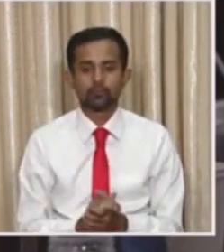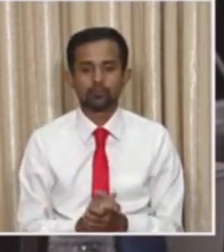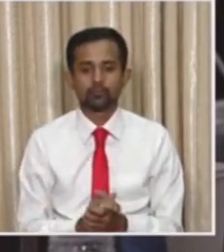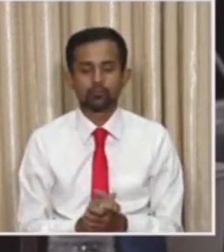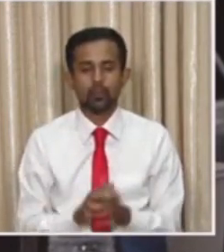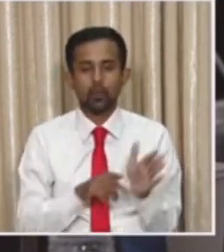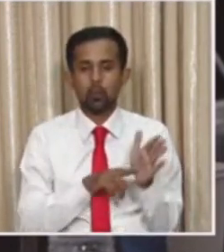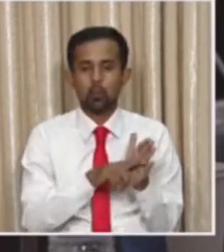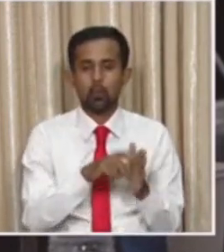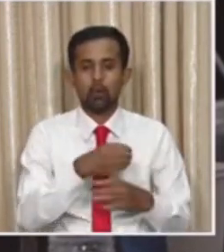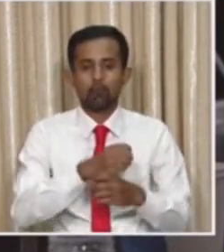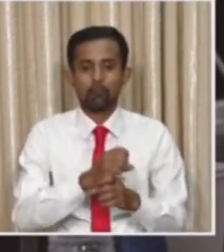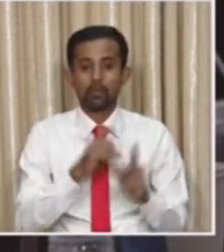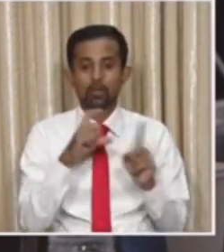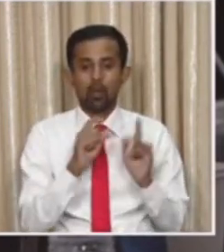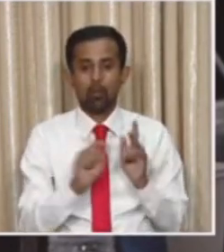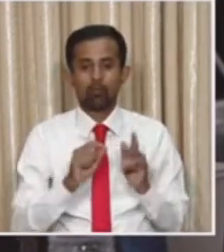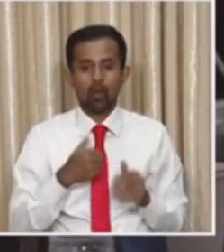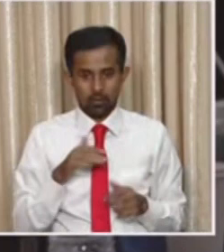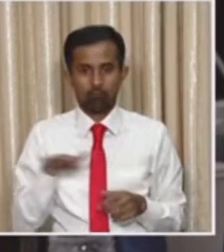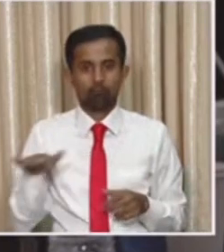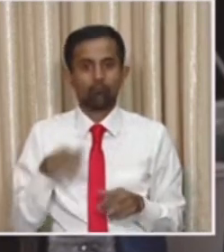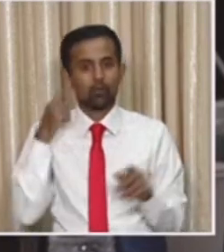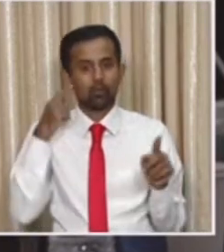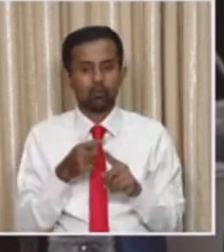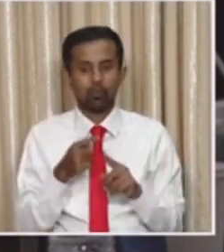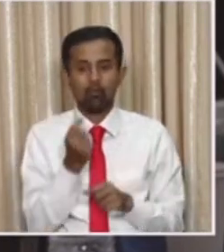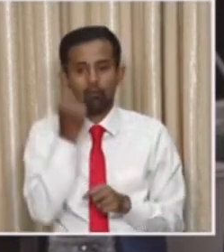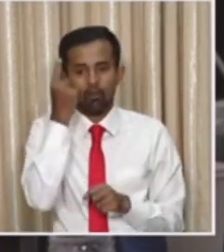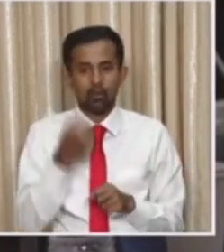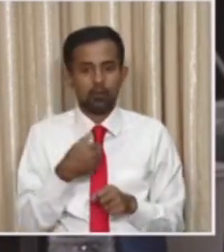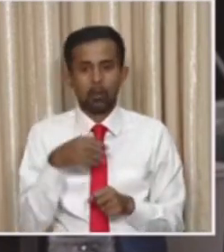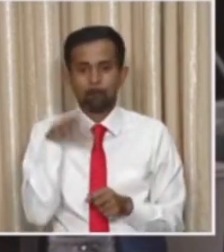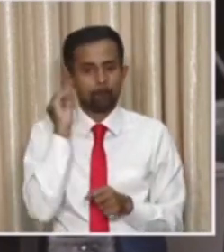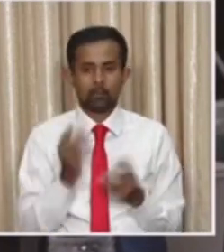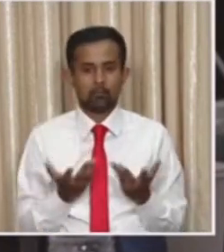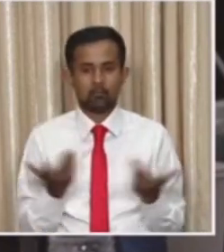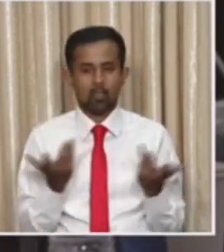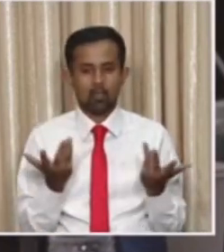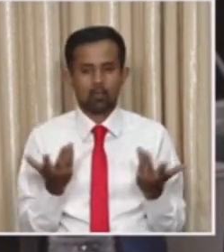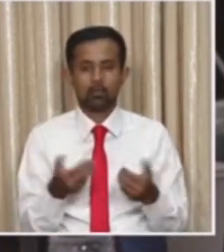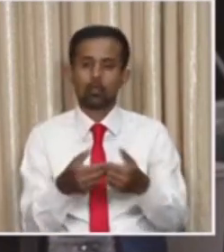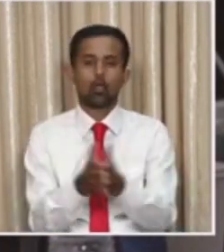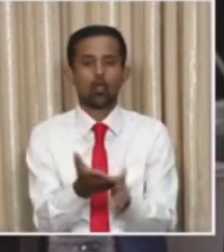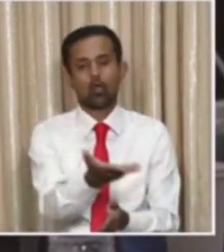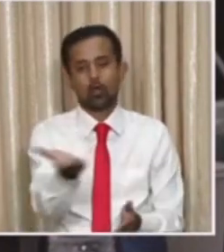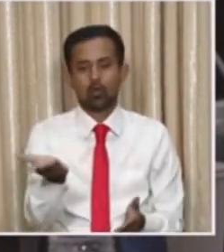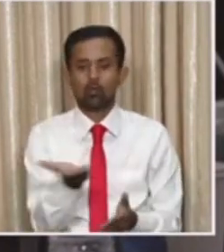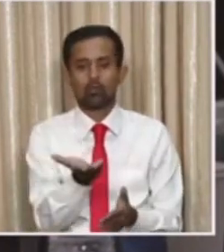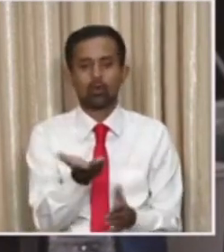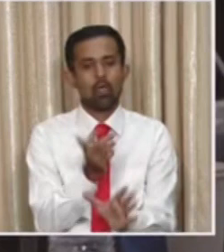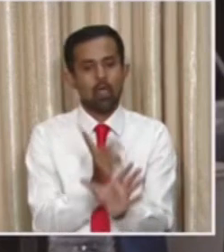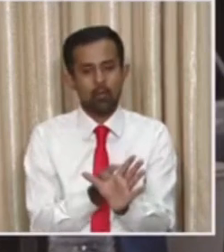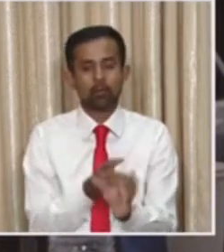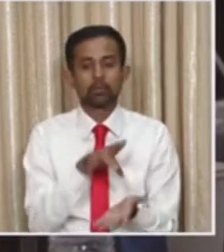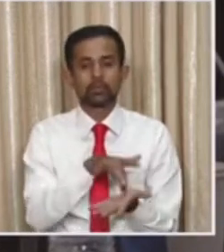எங்களால் ஏற்றுக்கொள்ள முடியாது. ஒரு கலர் பிரிண்டரை வைத்துக்கொண்டு நீங்கள் கனவிலே கண்ட எல்லாவற்றையும் உங்களுடைய தொல்பொருள் இடங்கள் என்றும்